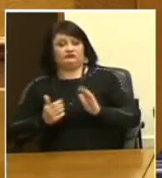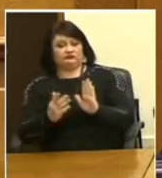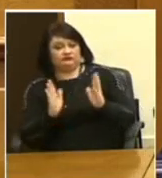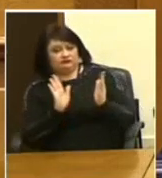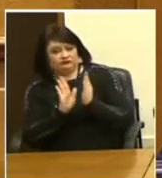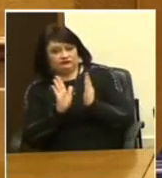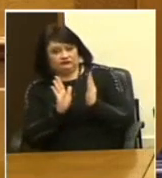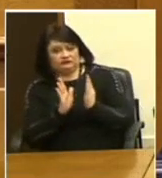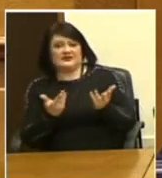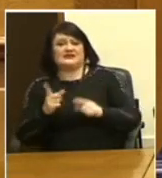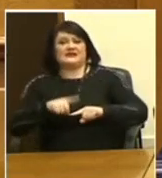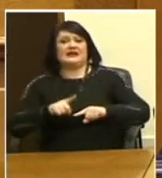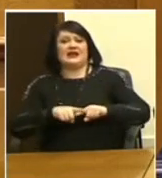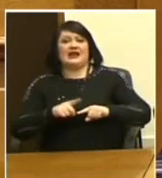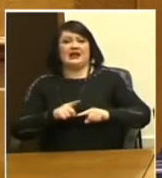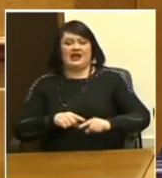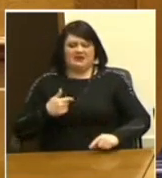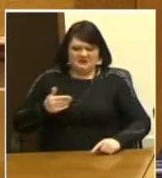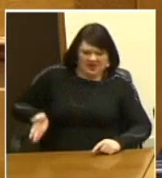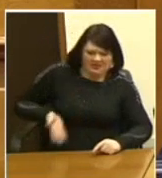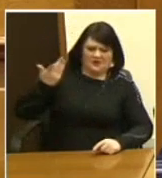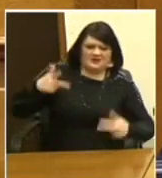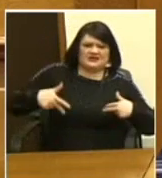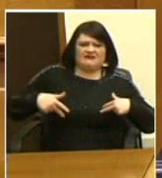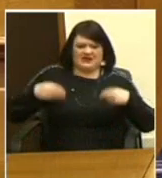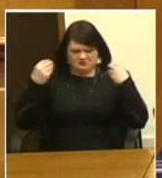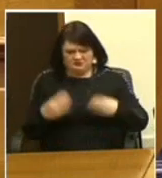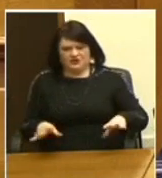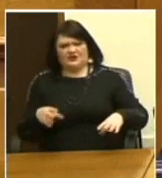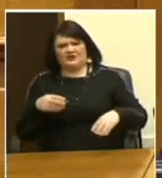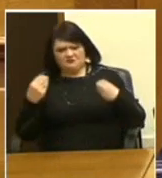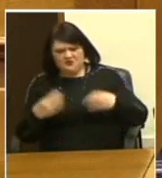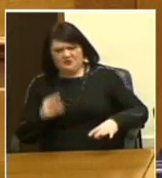τον άθλιο ΣΥΡΙΖΑ και την κυβέρνησή του και τον άθλιο Πρωθυπουργό